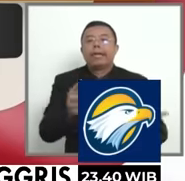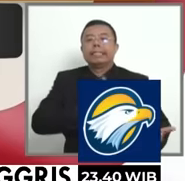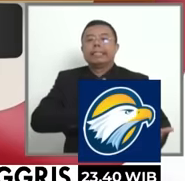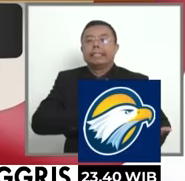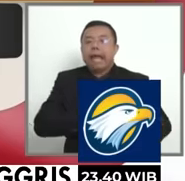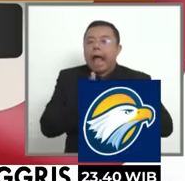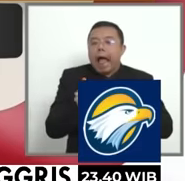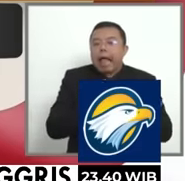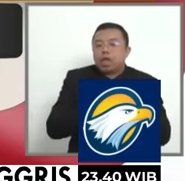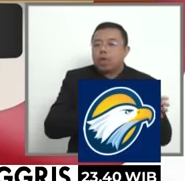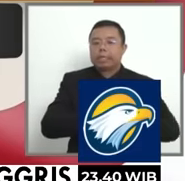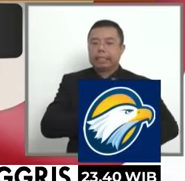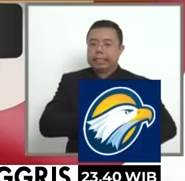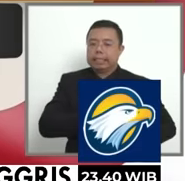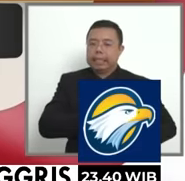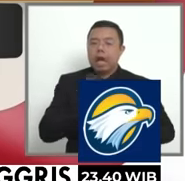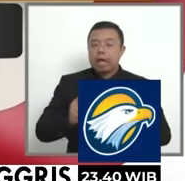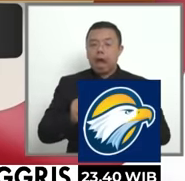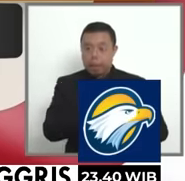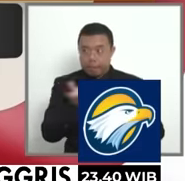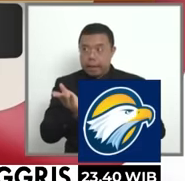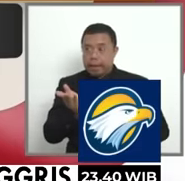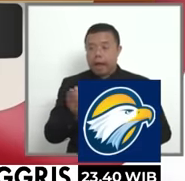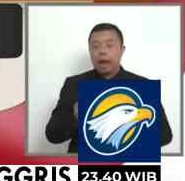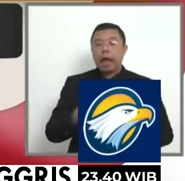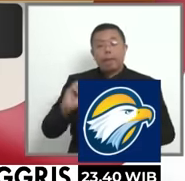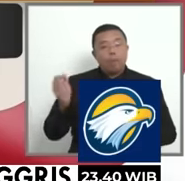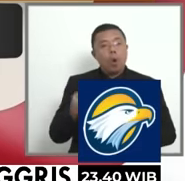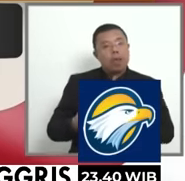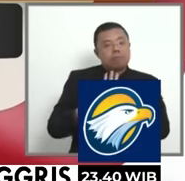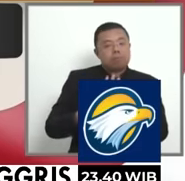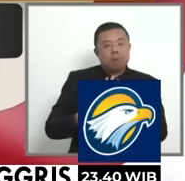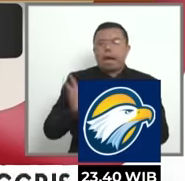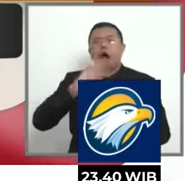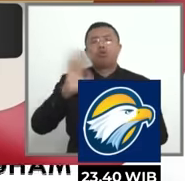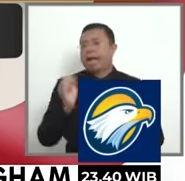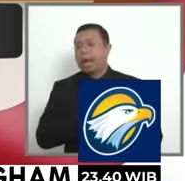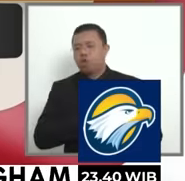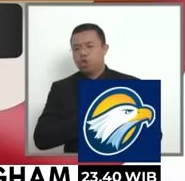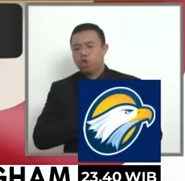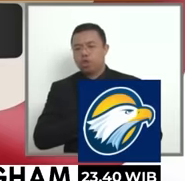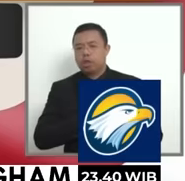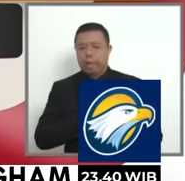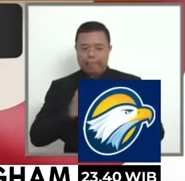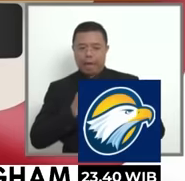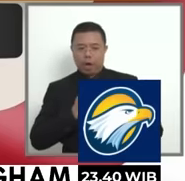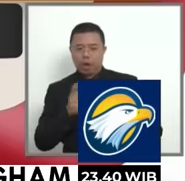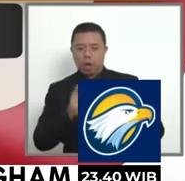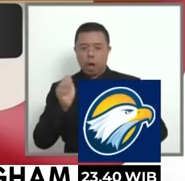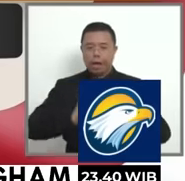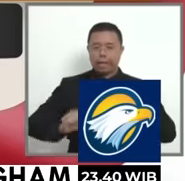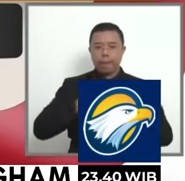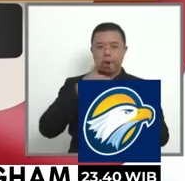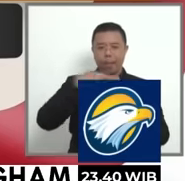agar mereka bisa mengurus sendiri kalaulah Mereka kemudian berekspresi pemerintah enggak perlu takut masa takut sama pentasnya